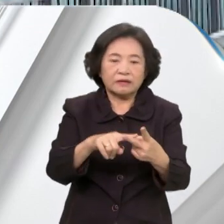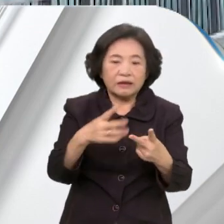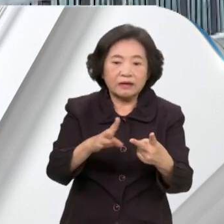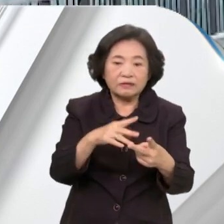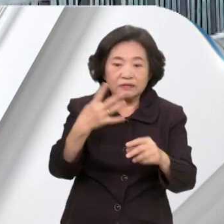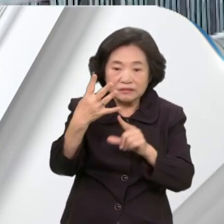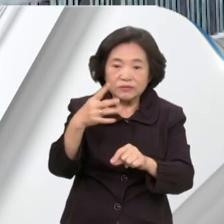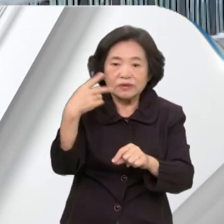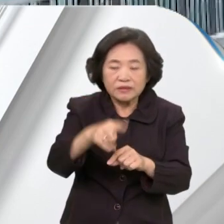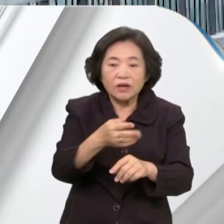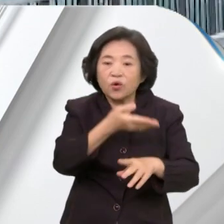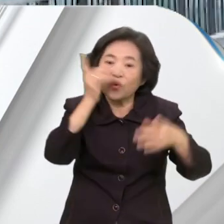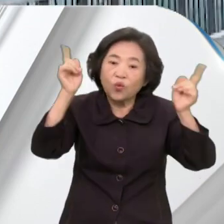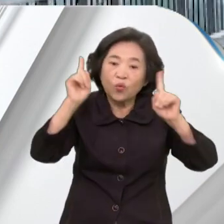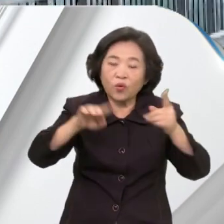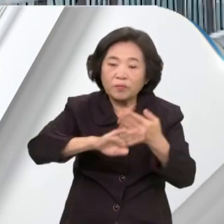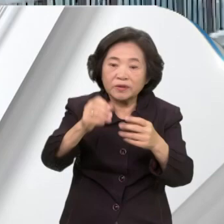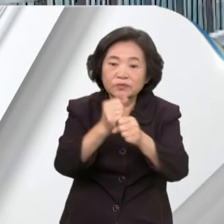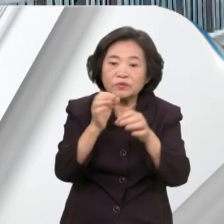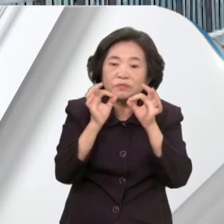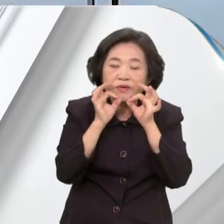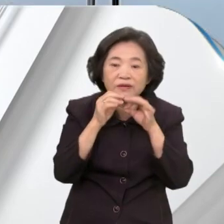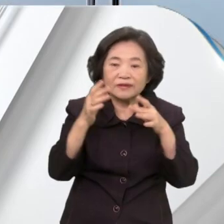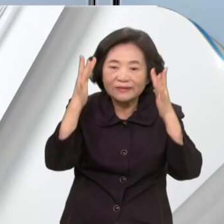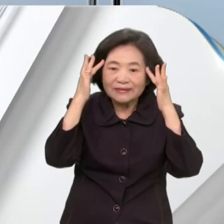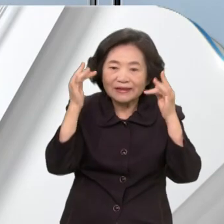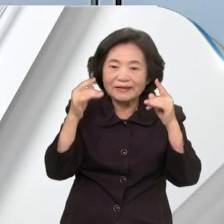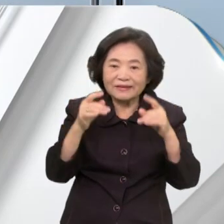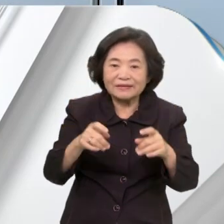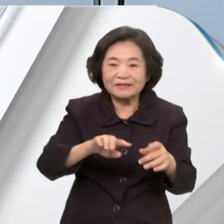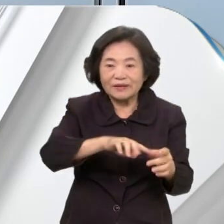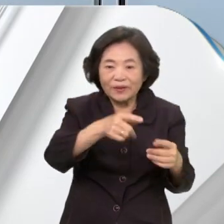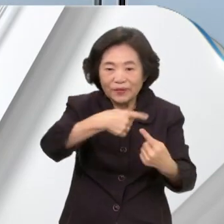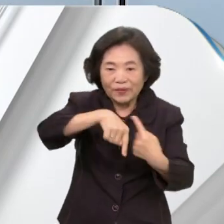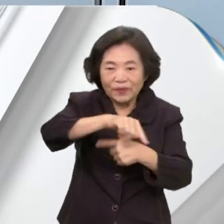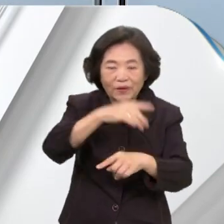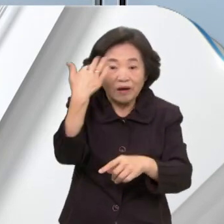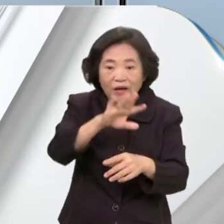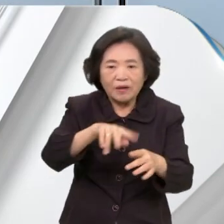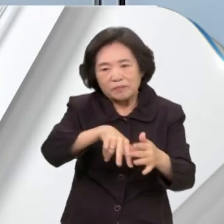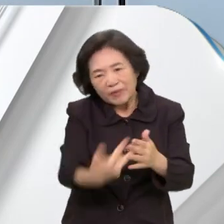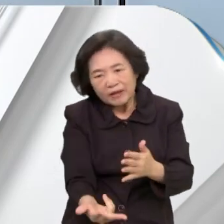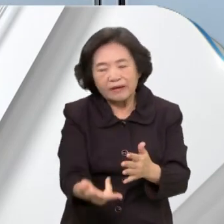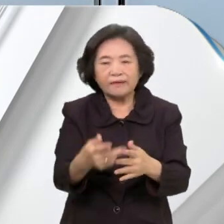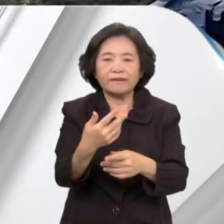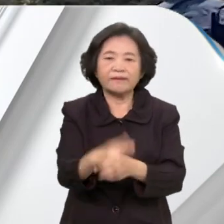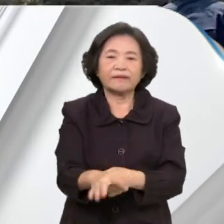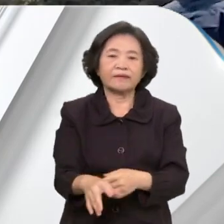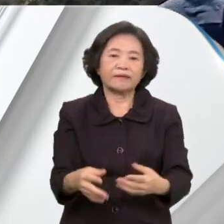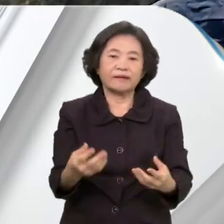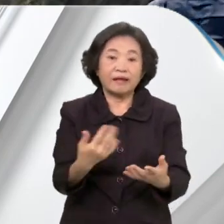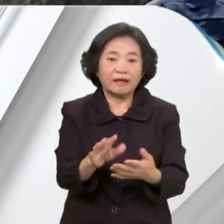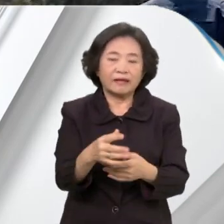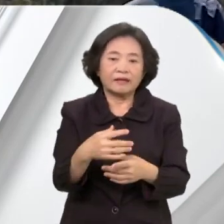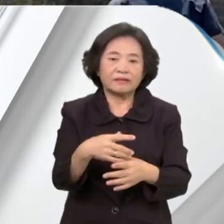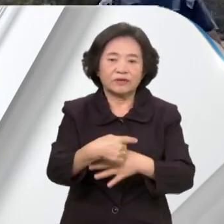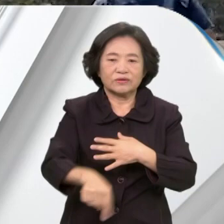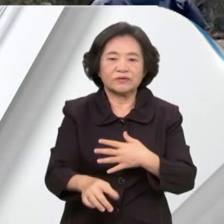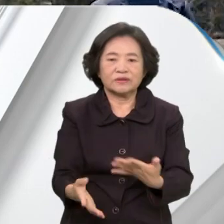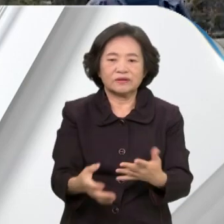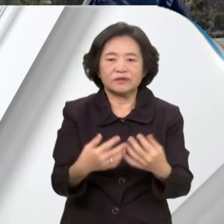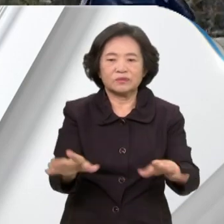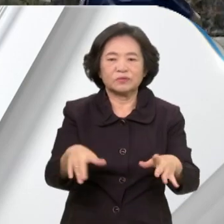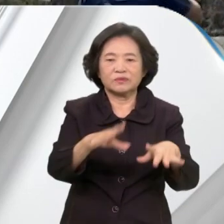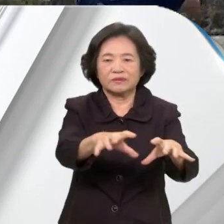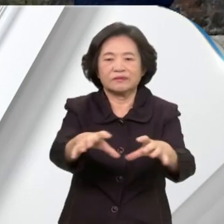初有银行行天堂的一件作品。一天正常蛋糕，无生意跌到天台巷出售。现阵大部分的户外太闲的艺